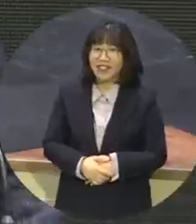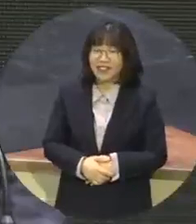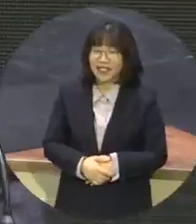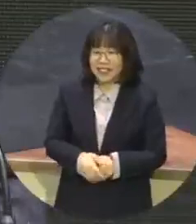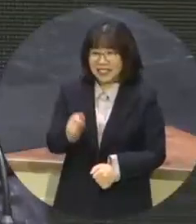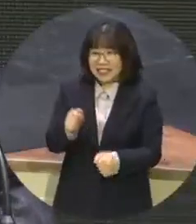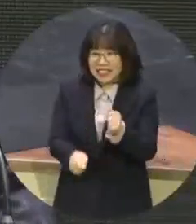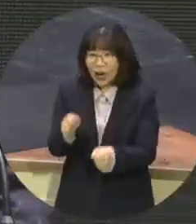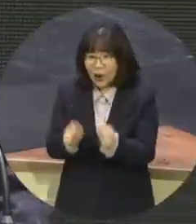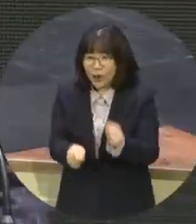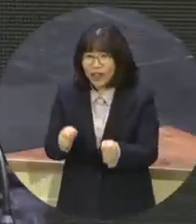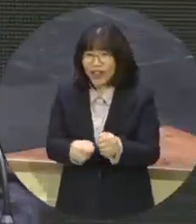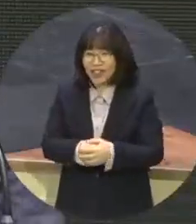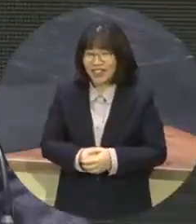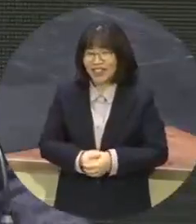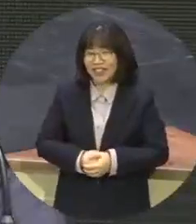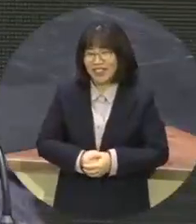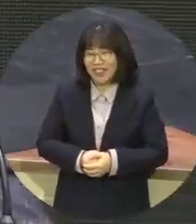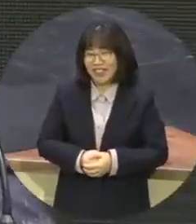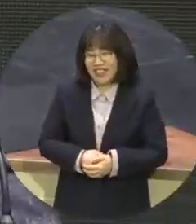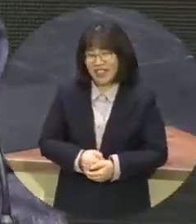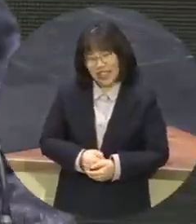이 드럼.